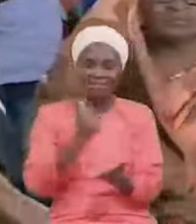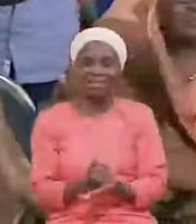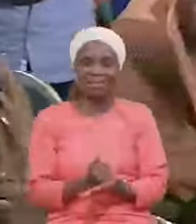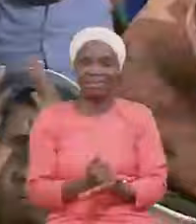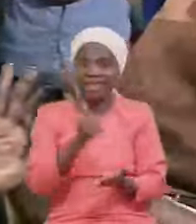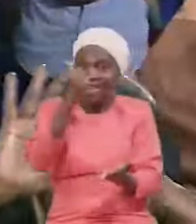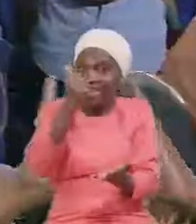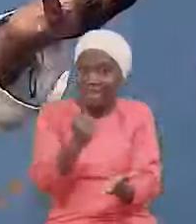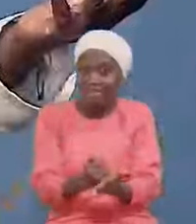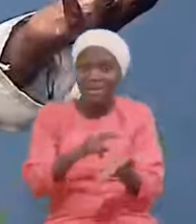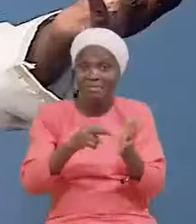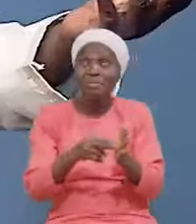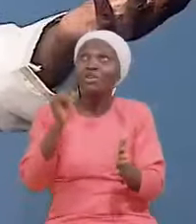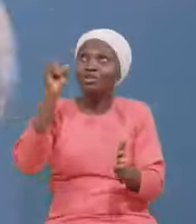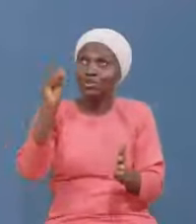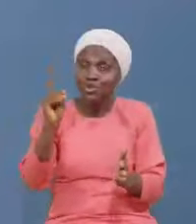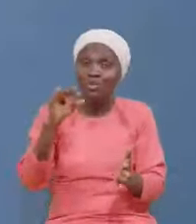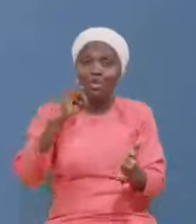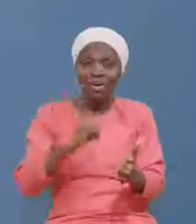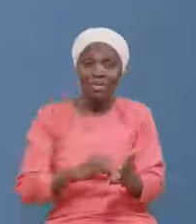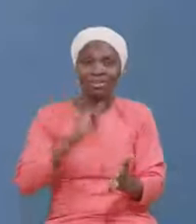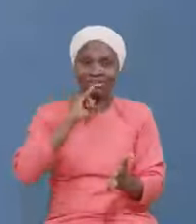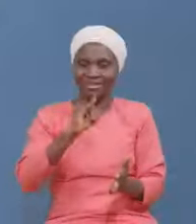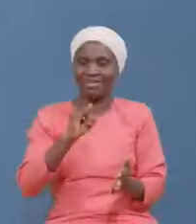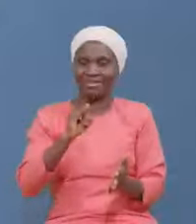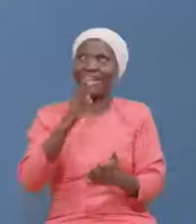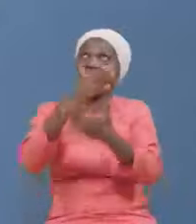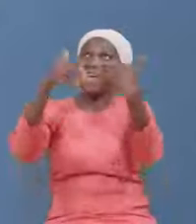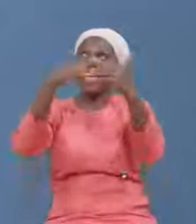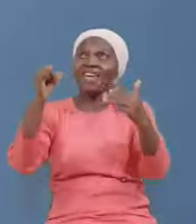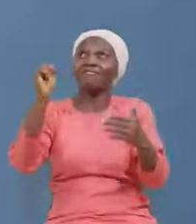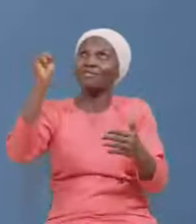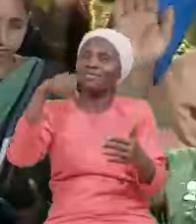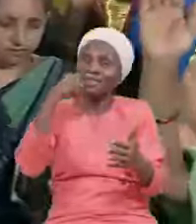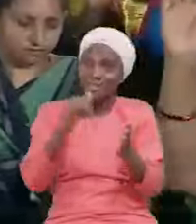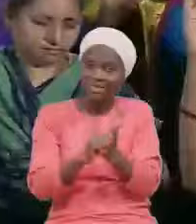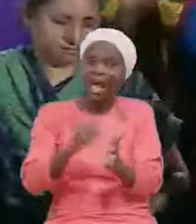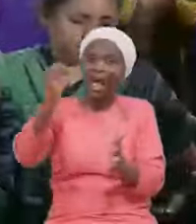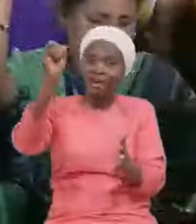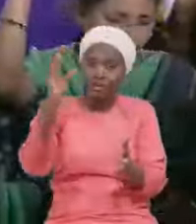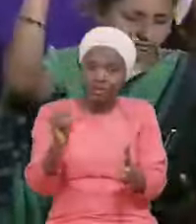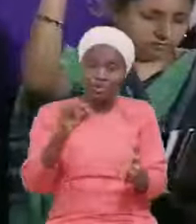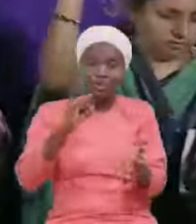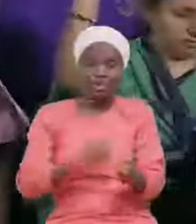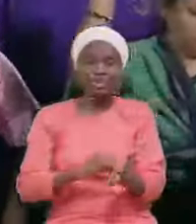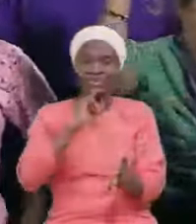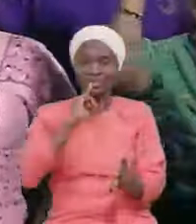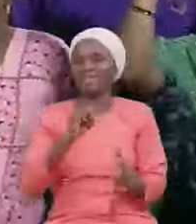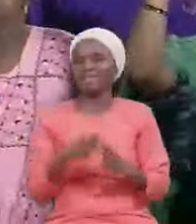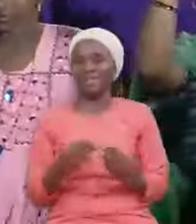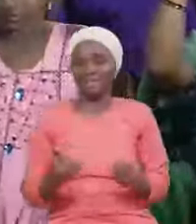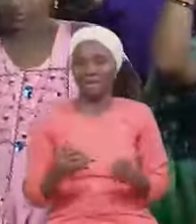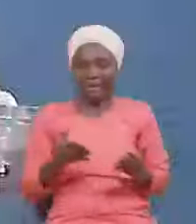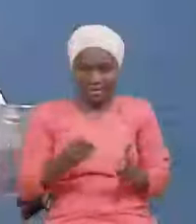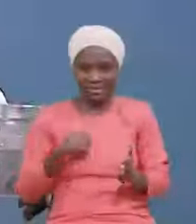it is. Amen అంటే అవును గాక అని అర్థం. Heaven says so it is. పరలోకం ఆమేన్ అంటుంది. Let me pray for